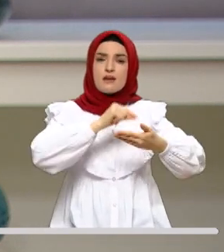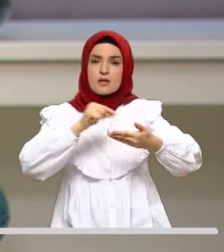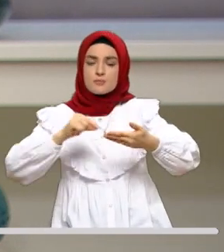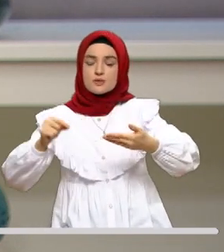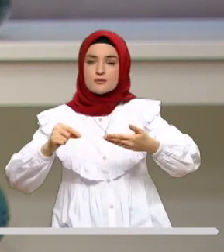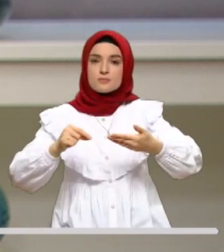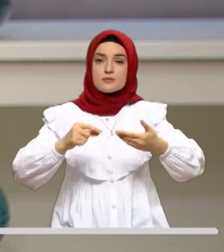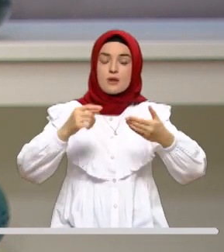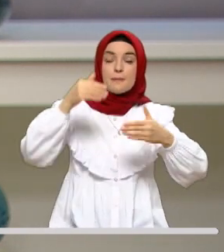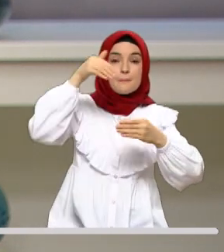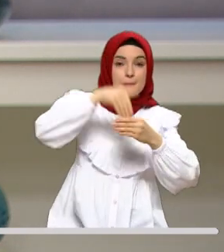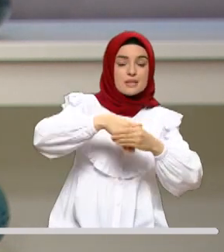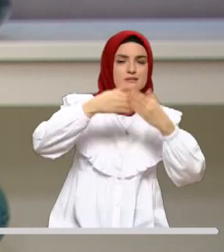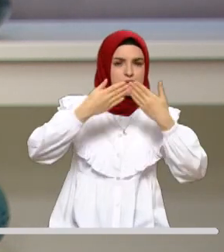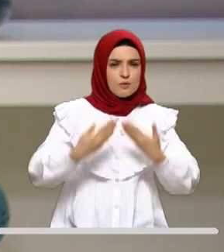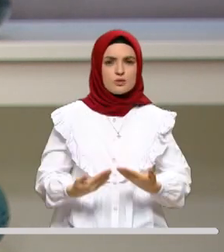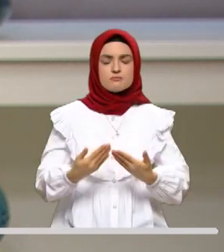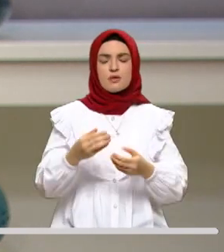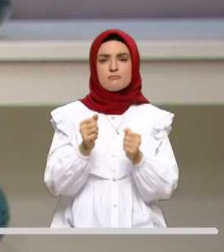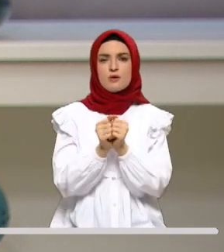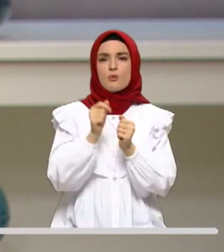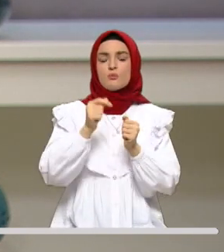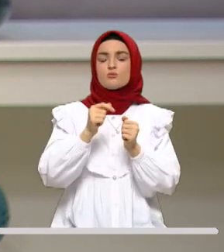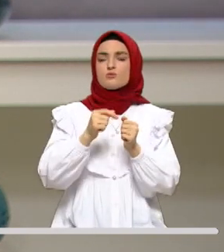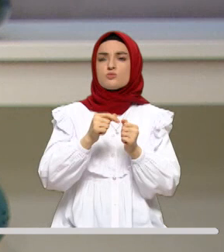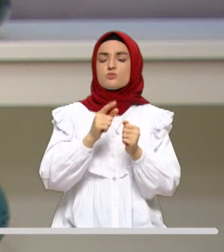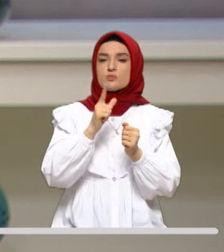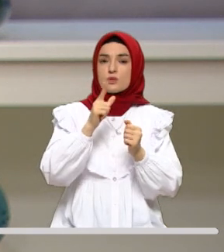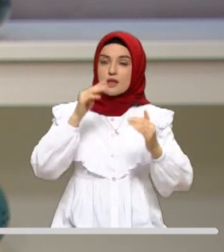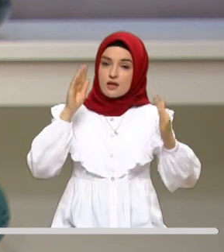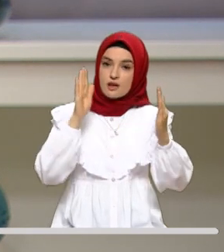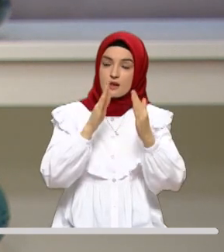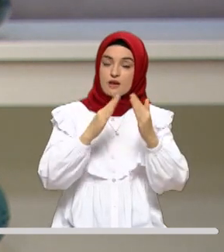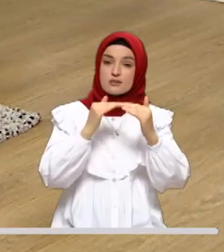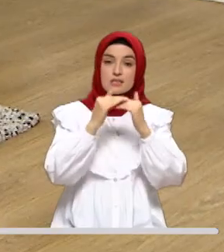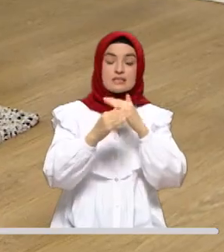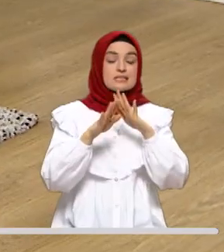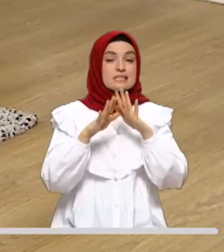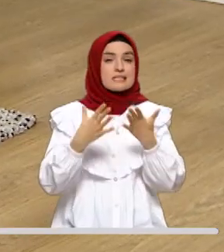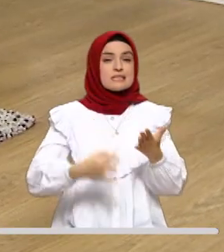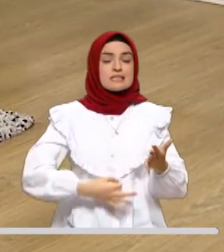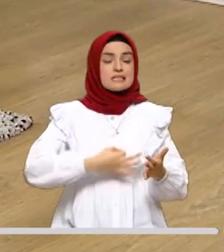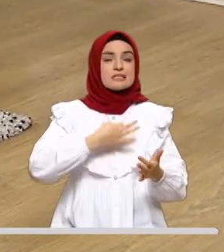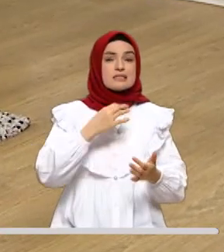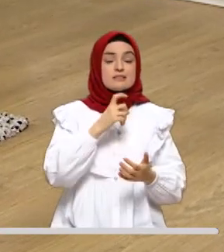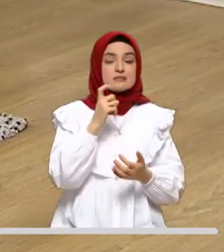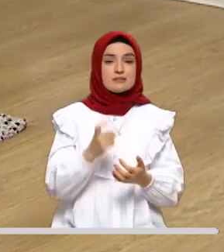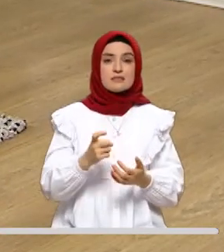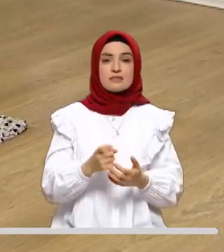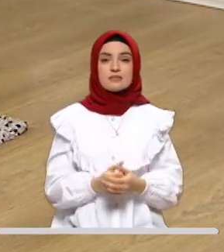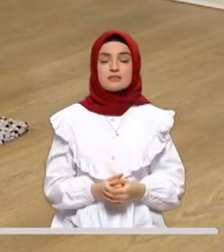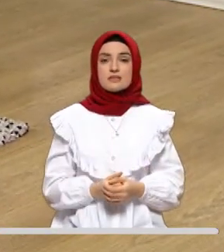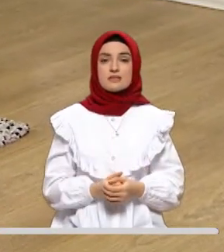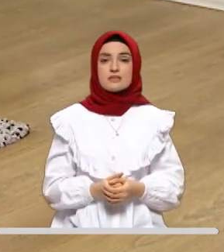kabul edilmesiyle birlikte bu kıtalarla karşılaşan halk neler hissetti? Şimdi